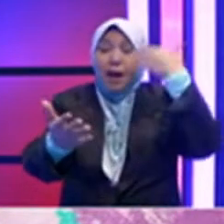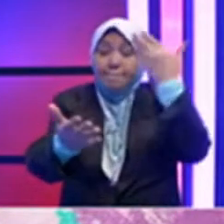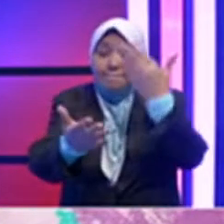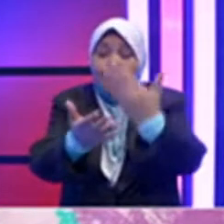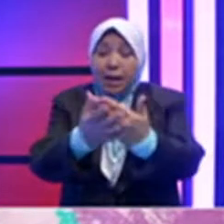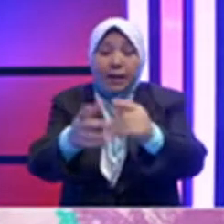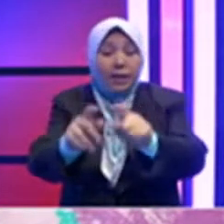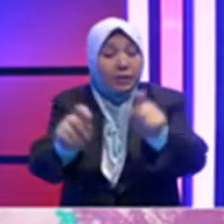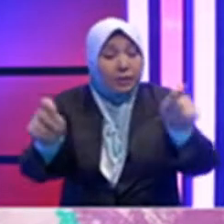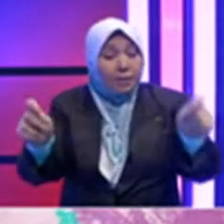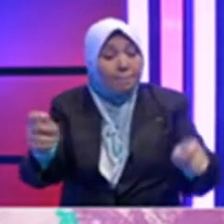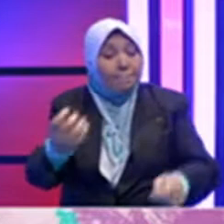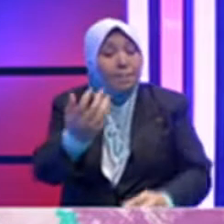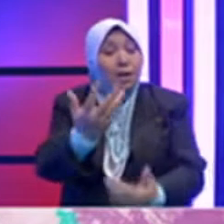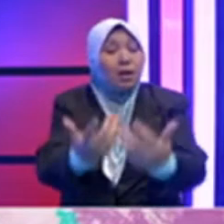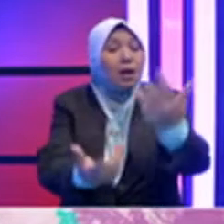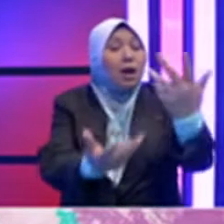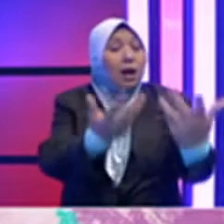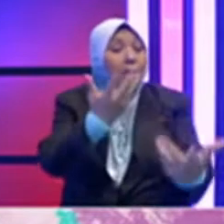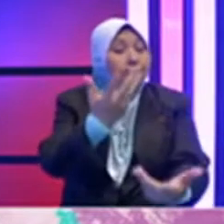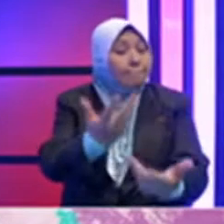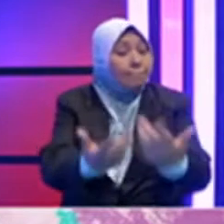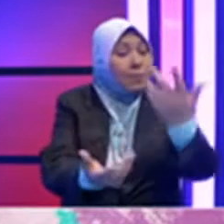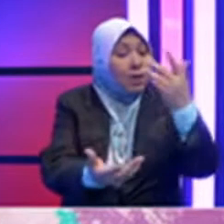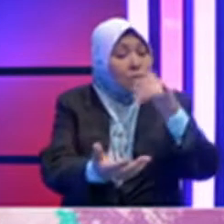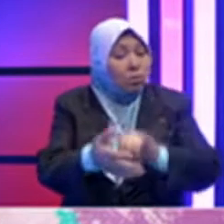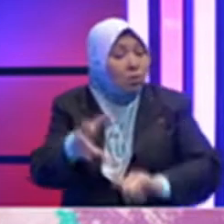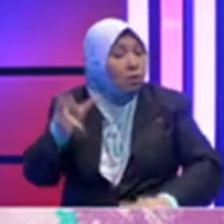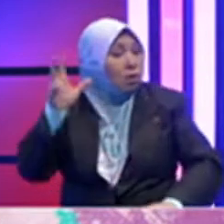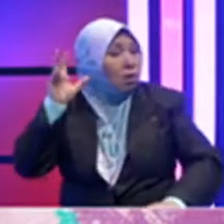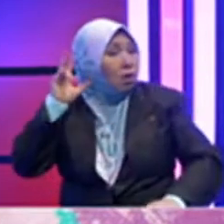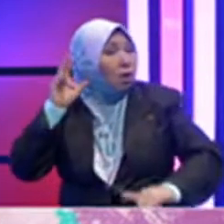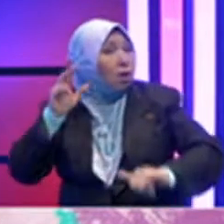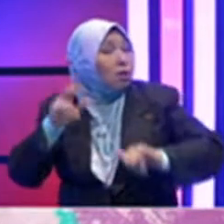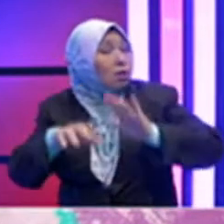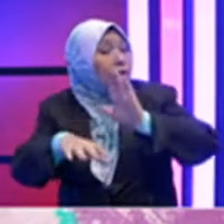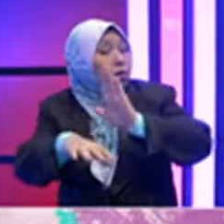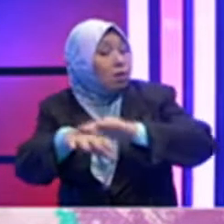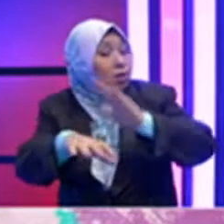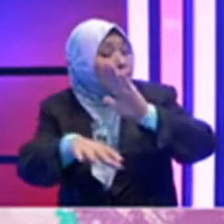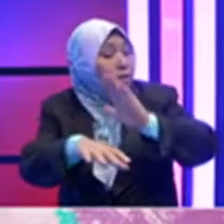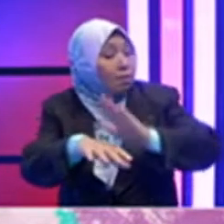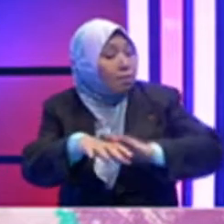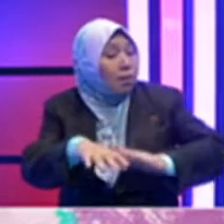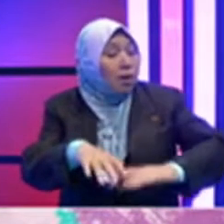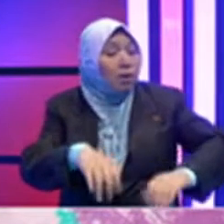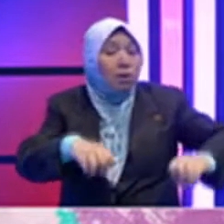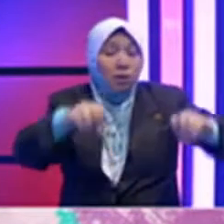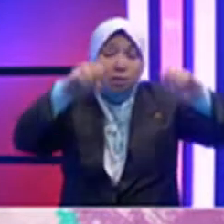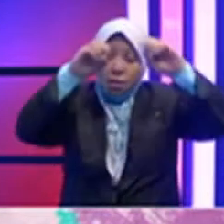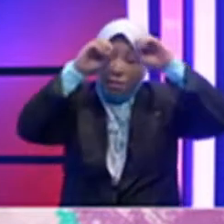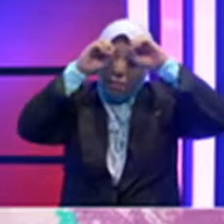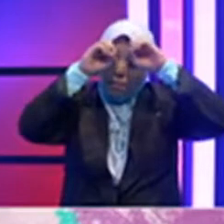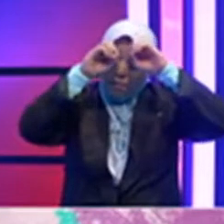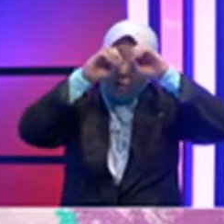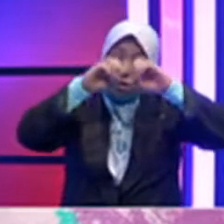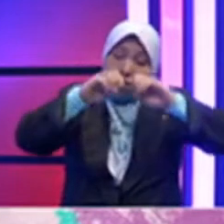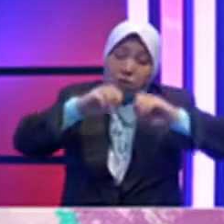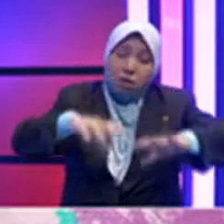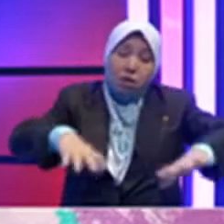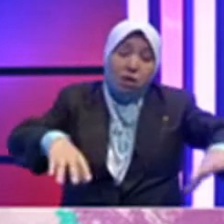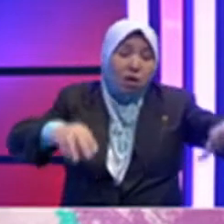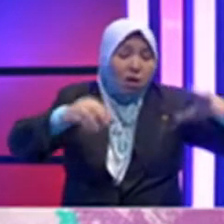جاءها نودي أن بورك من في